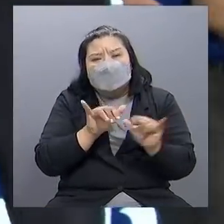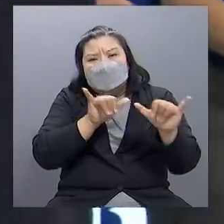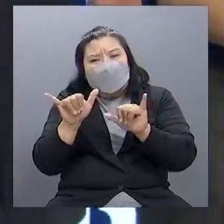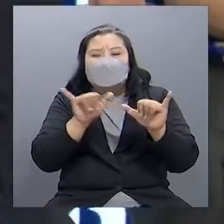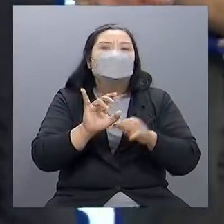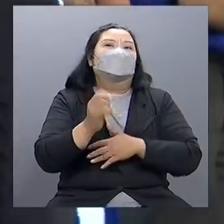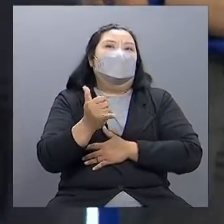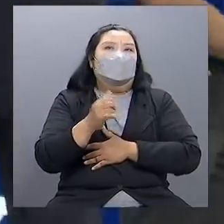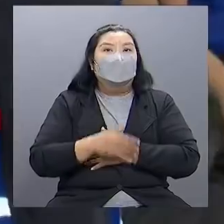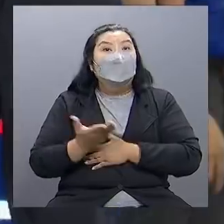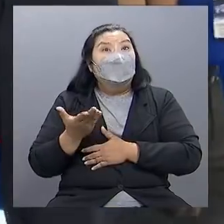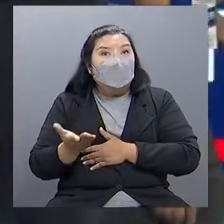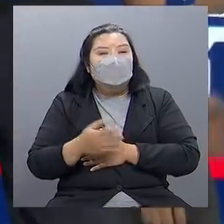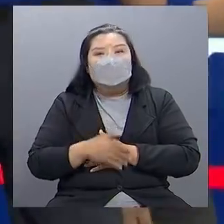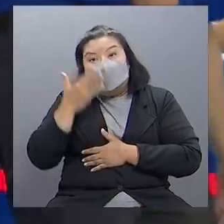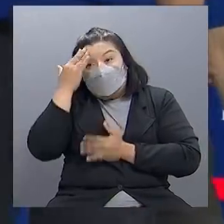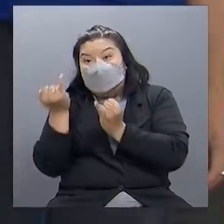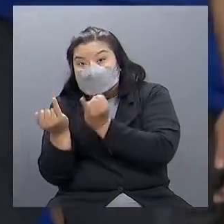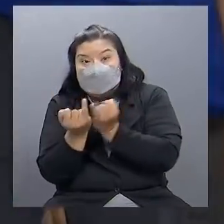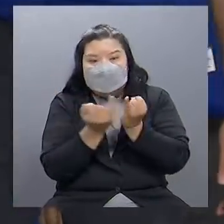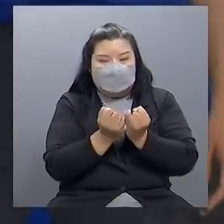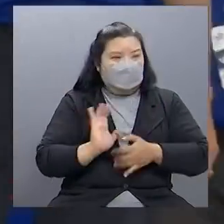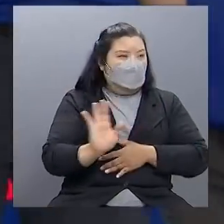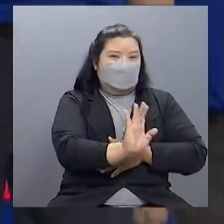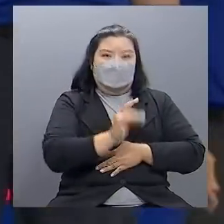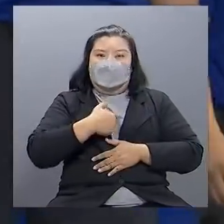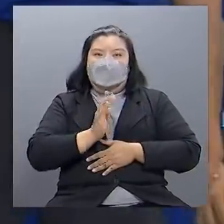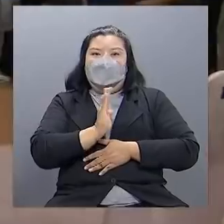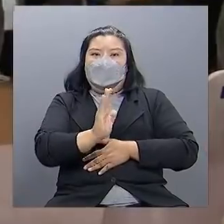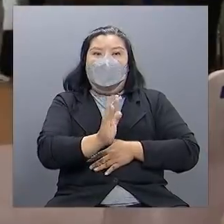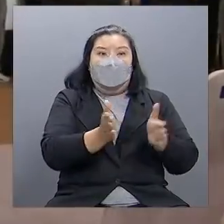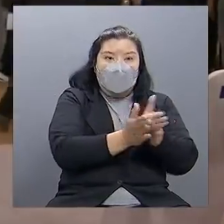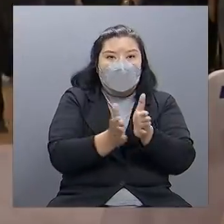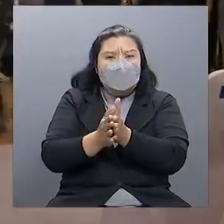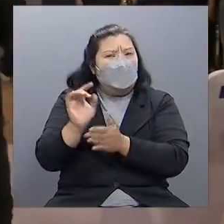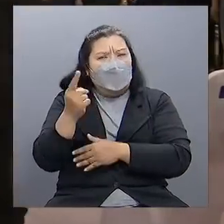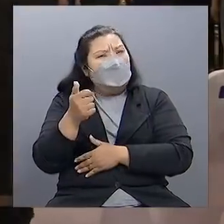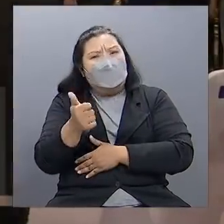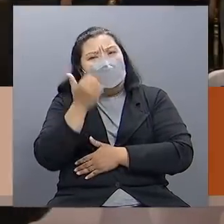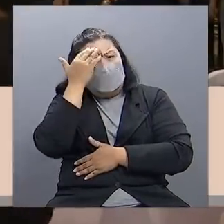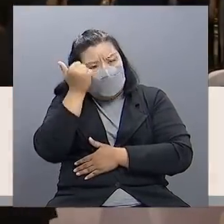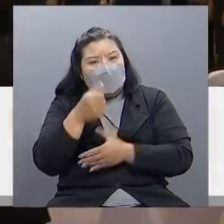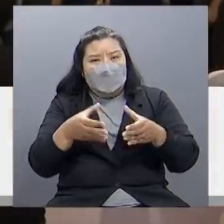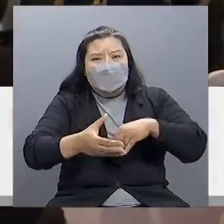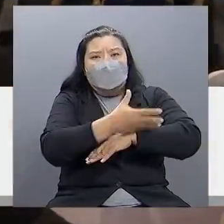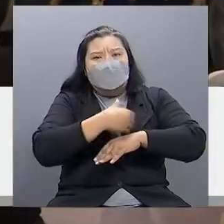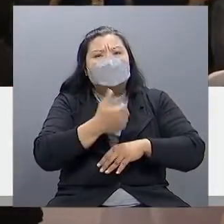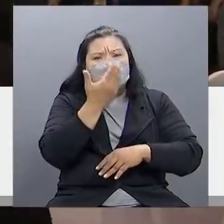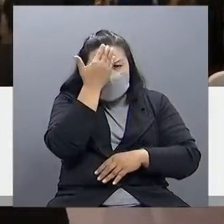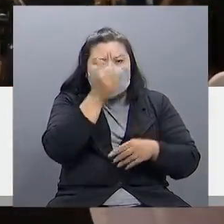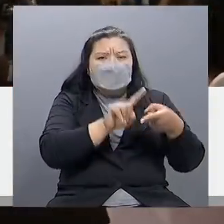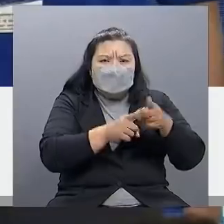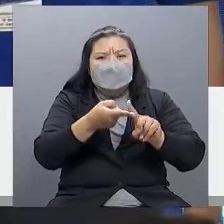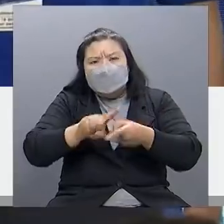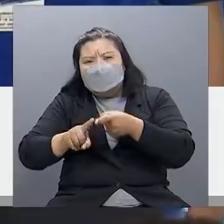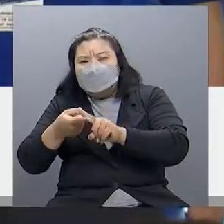ที่ไม่เลือกข้างวางตัวเป็นกลางพร้อมร่วมงานกับทุกทั่วกันเมืองเพราะเห็นว่าทุกพรรคการเมืองคือเพื่อนทำให้ภูมิใจ